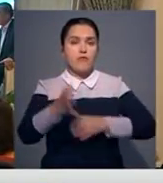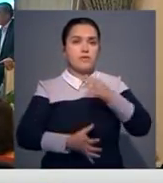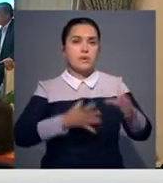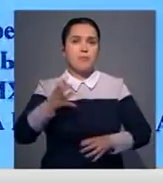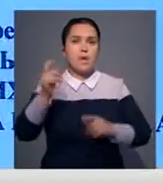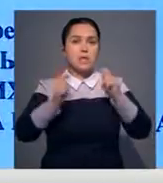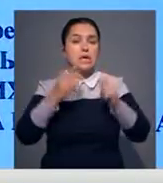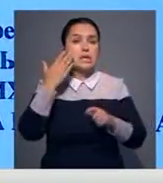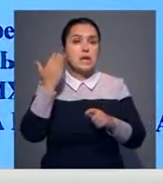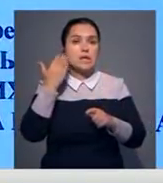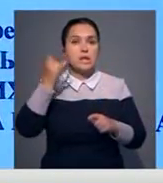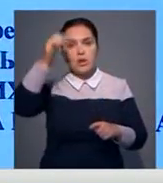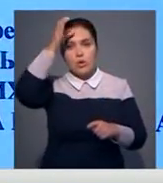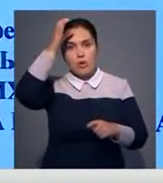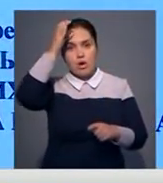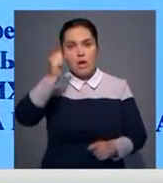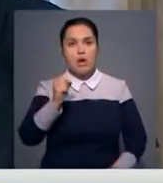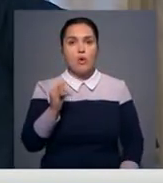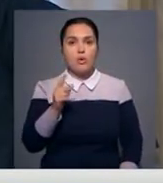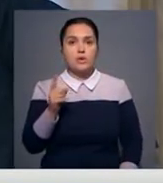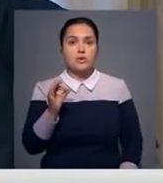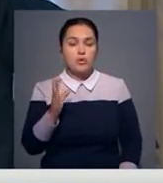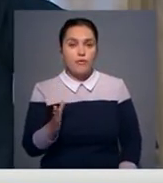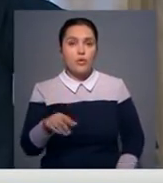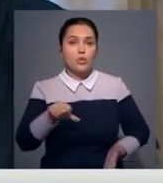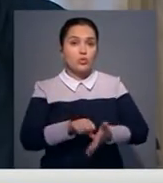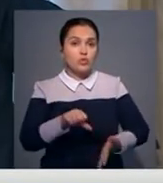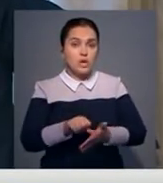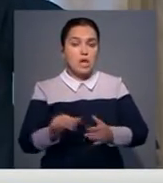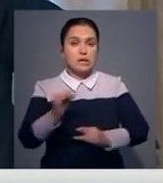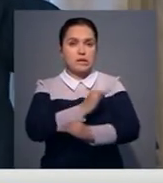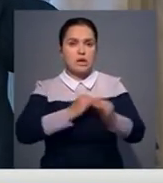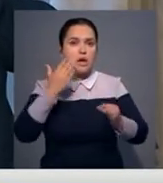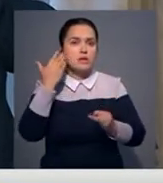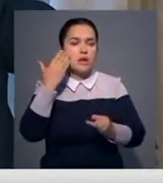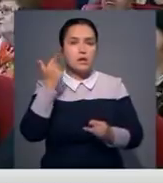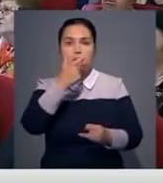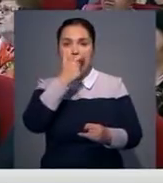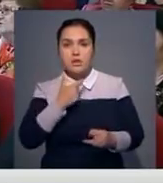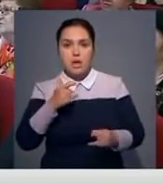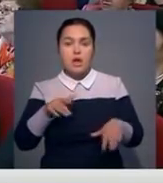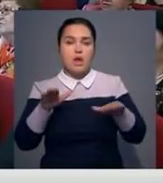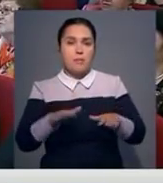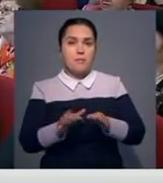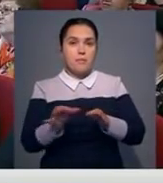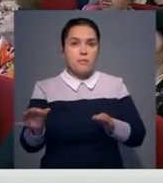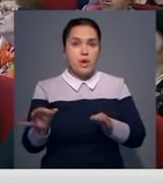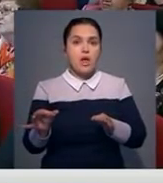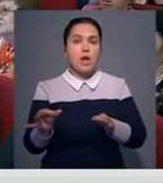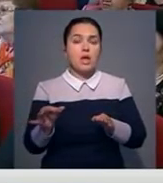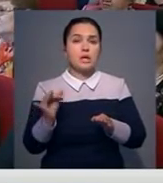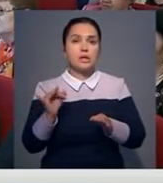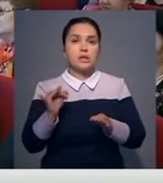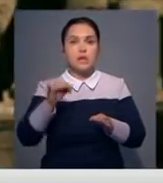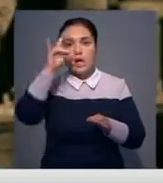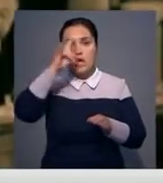конгрессом татар и академиком Муратом Ауэзовым. Участники говорили о татарской интеллигенции в Семиреченском крае и